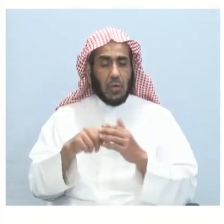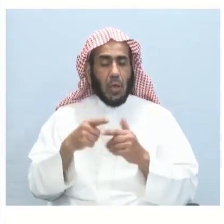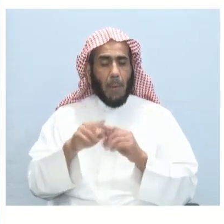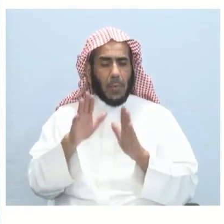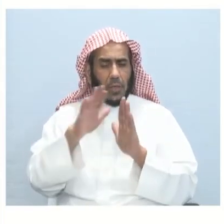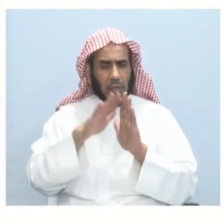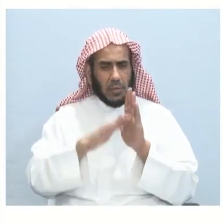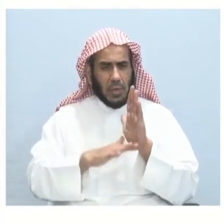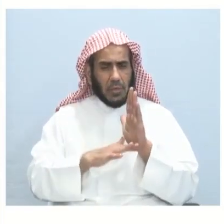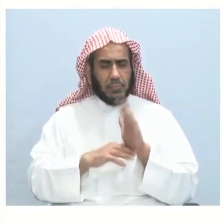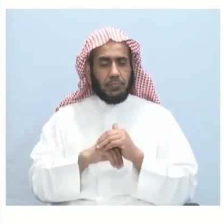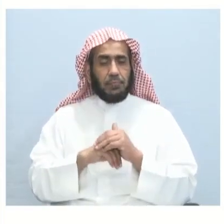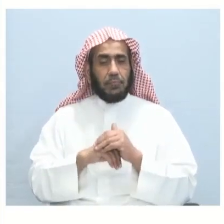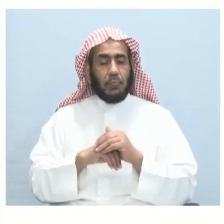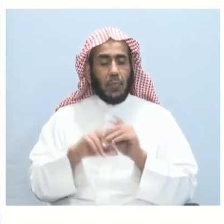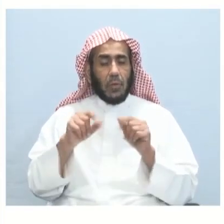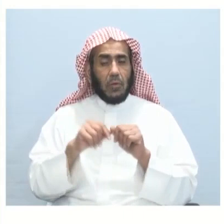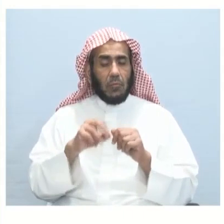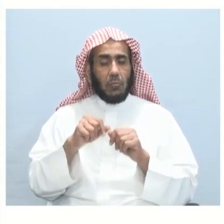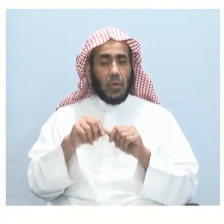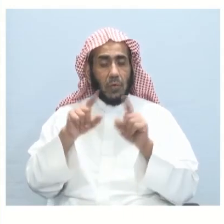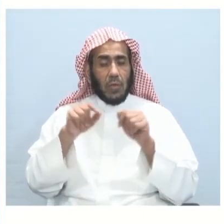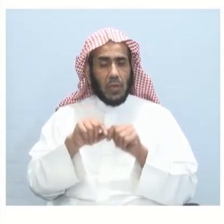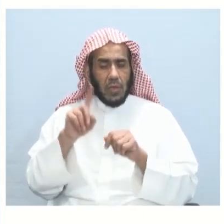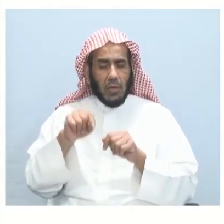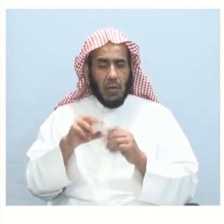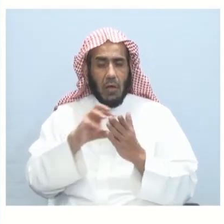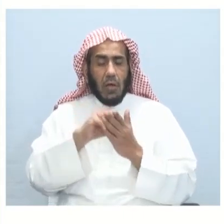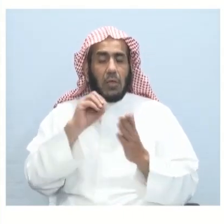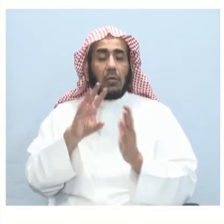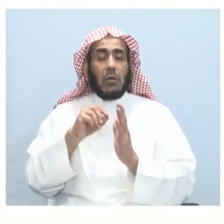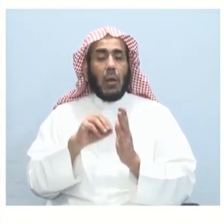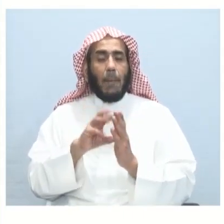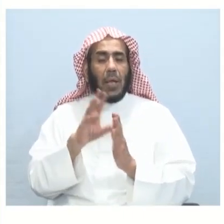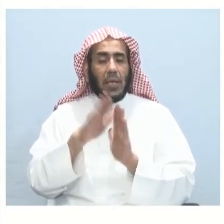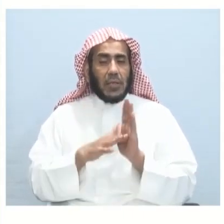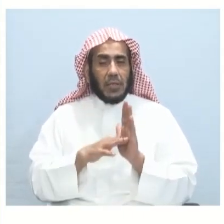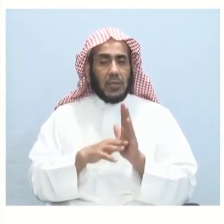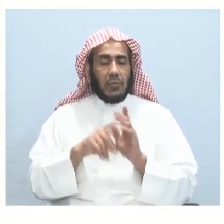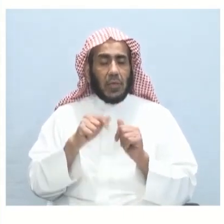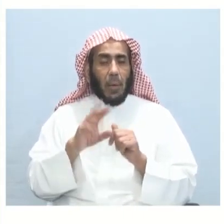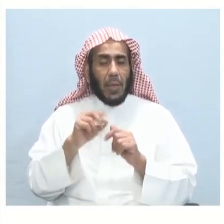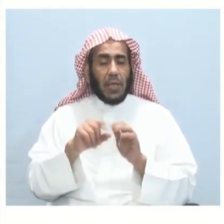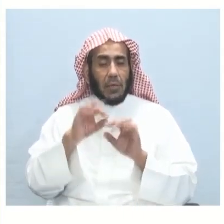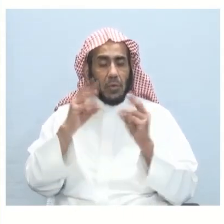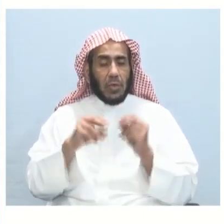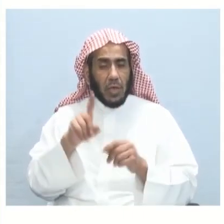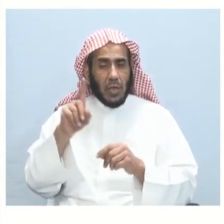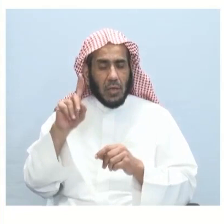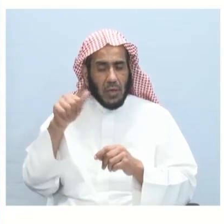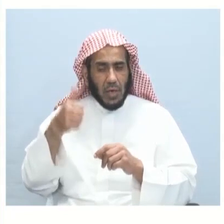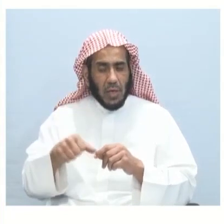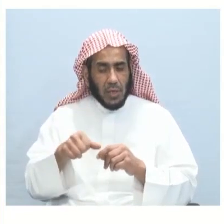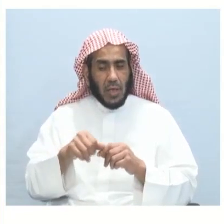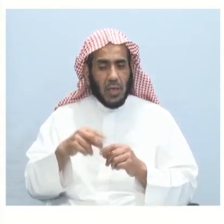تحديد المخطط من نافذه تحديد مصدر البيانات في نطاق بيانات المخطط نضغط على